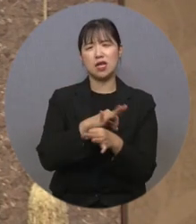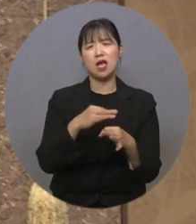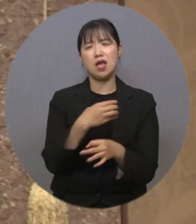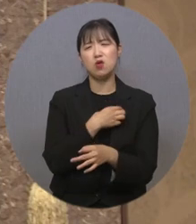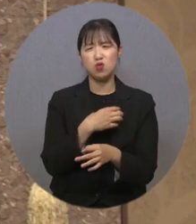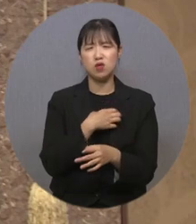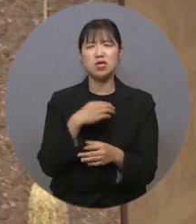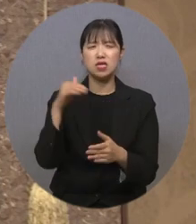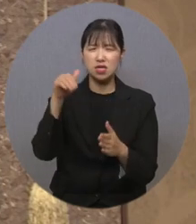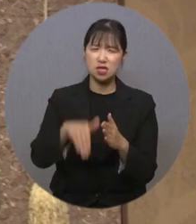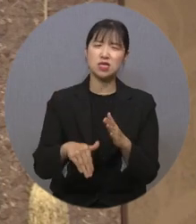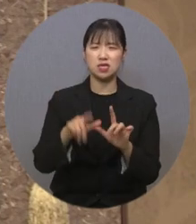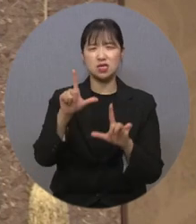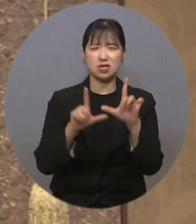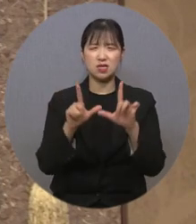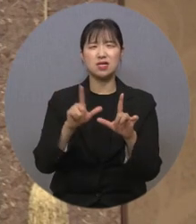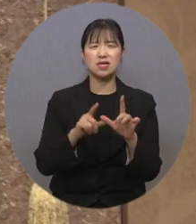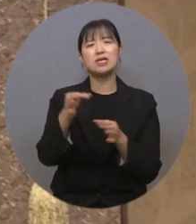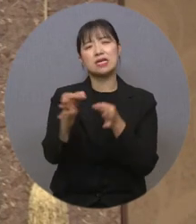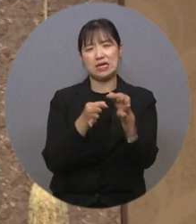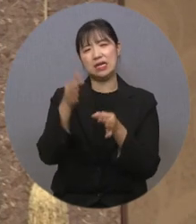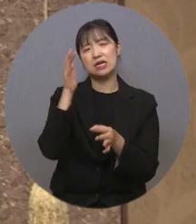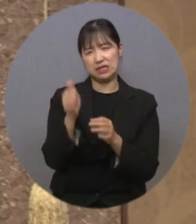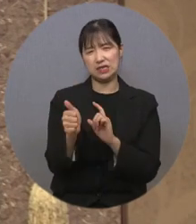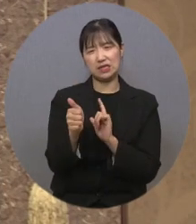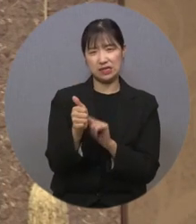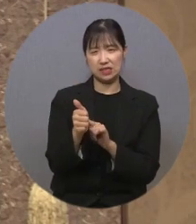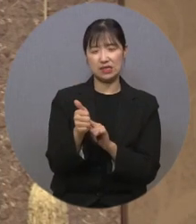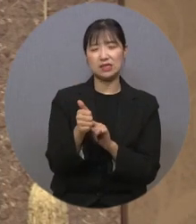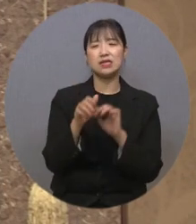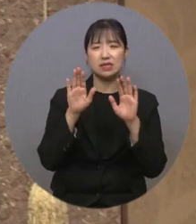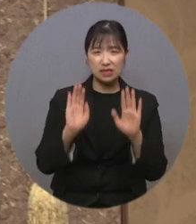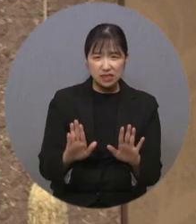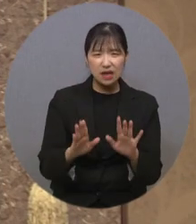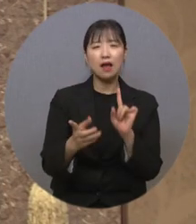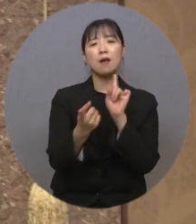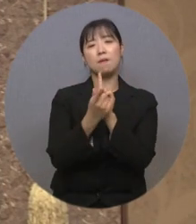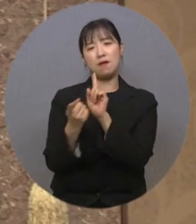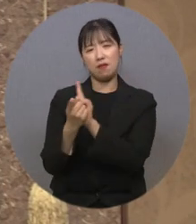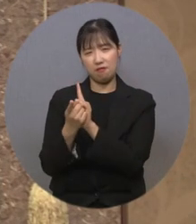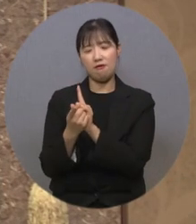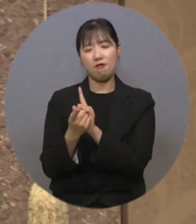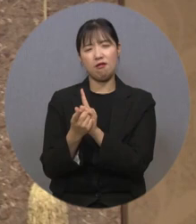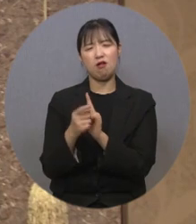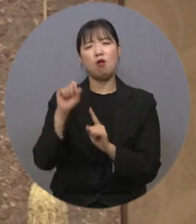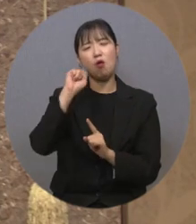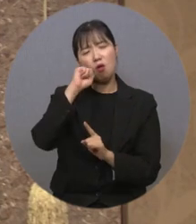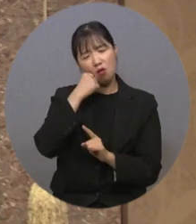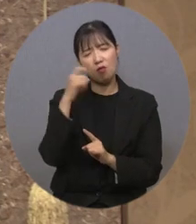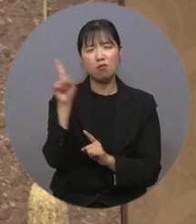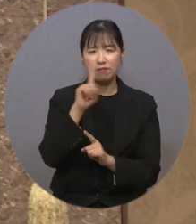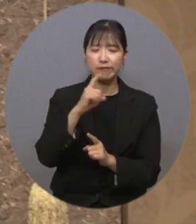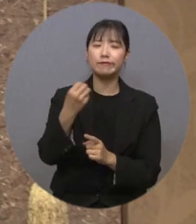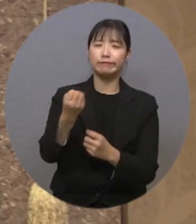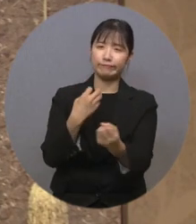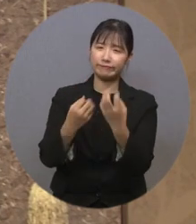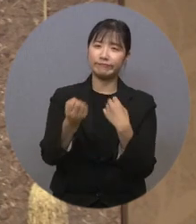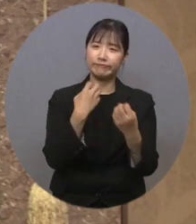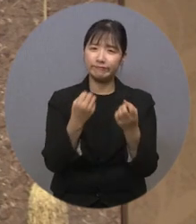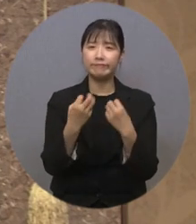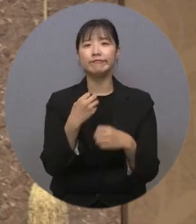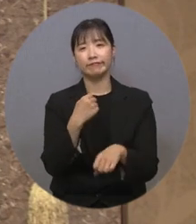위기에 처한 소상공인들, 네. 자영업자들 이분들과 직접 만나서 네. 정말 어렵다는